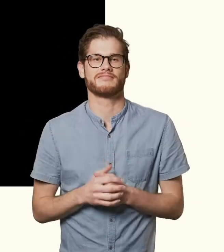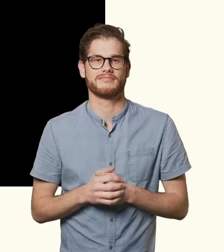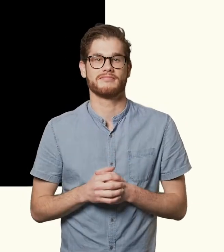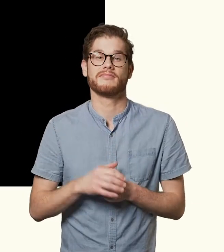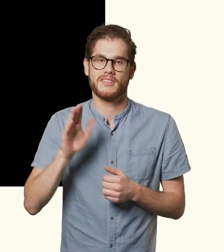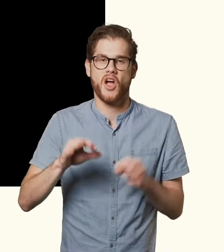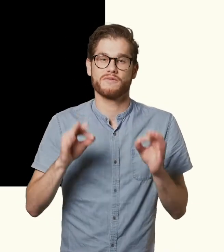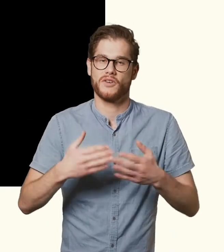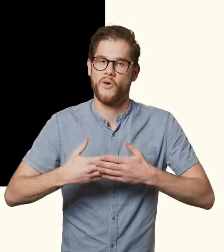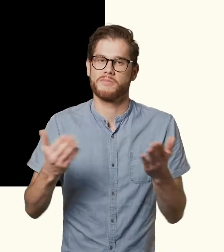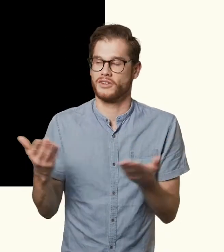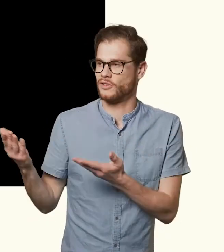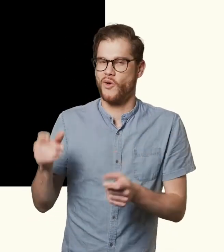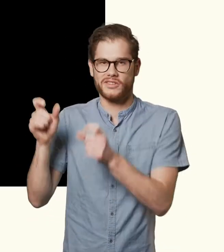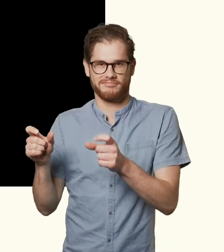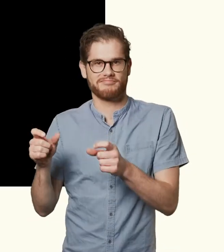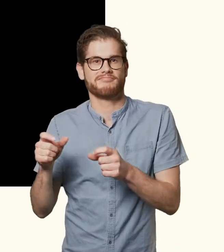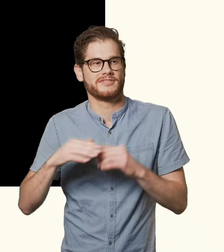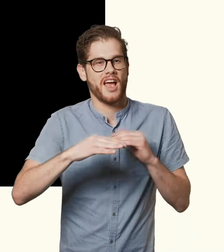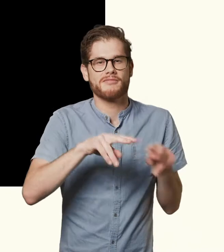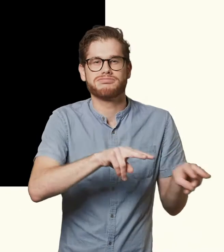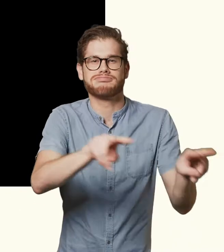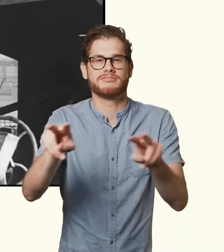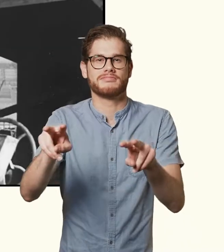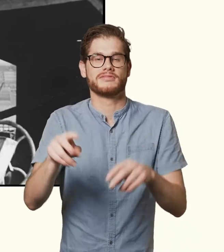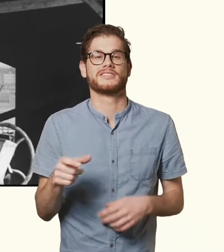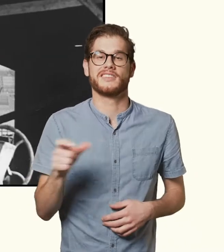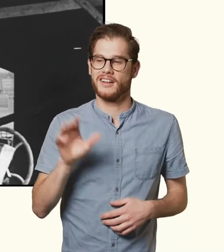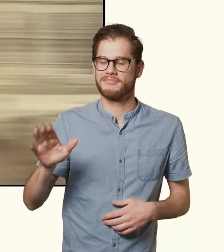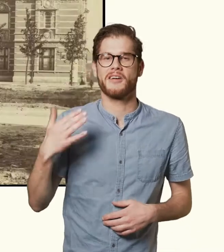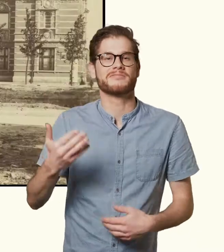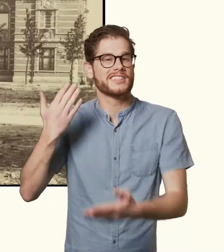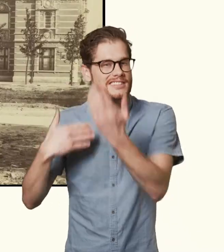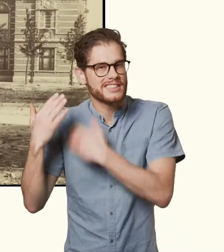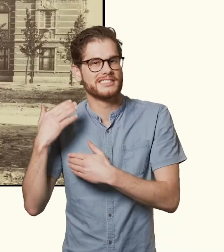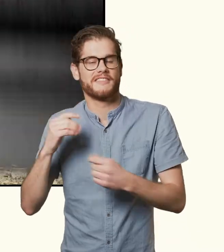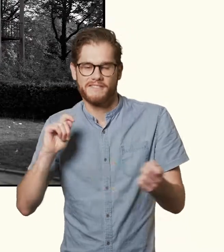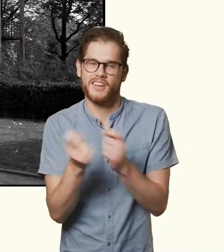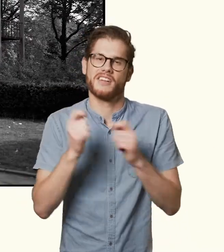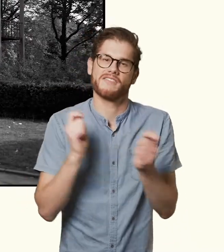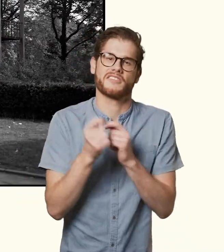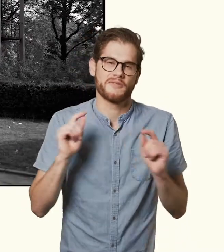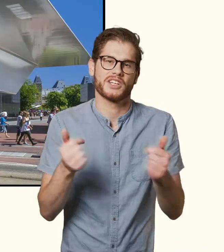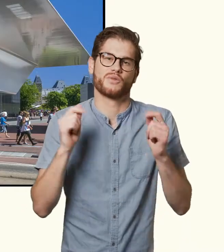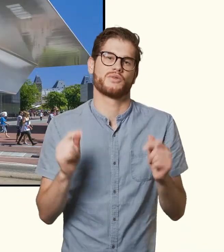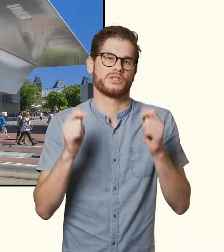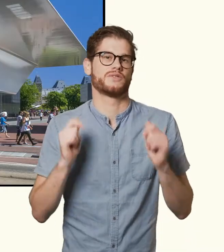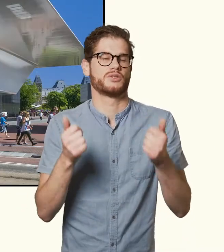Na de officiële opening verspreidden de genodigden zich door de zalen. Het Stedelijk heeft een geschiedenis van verandering en